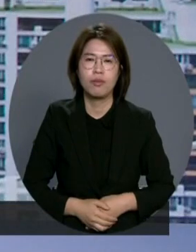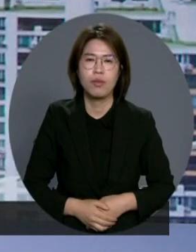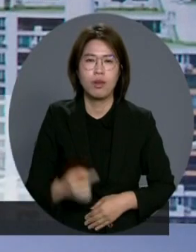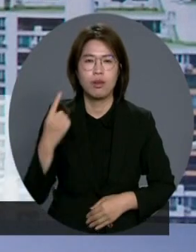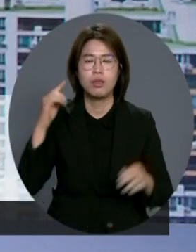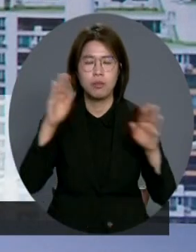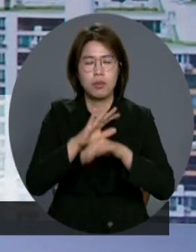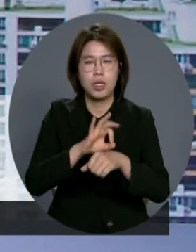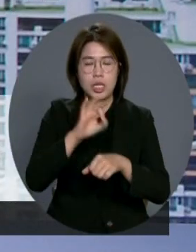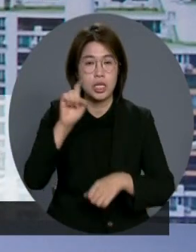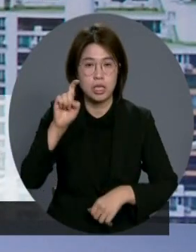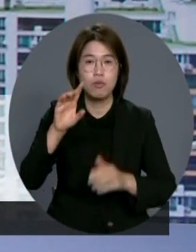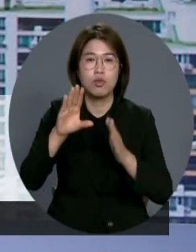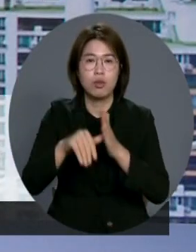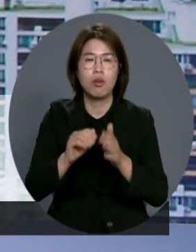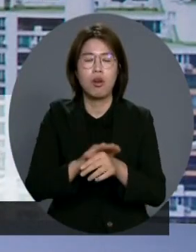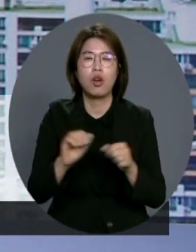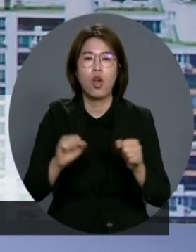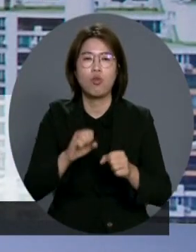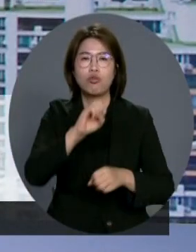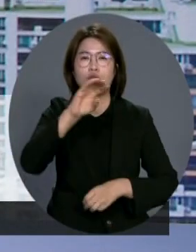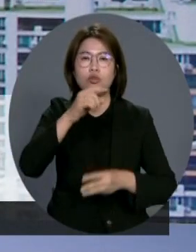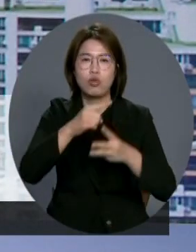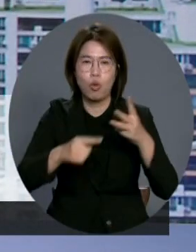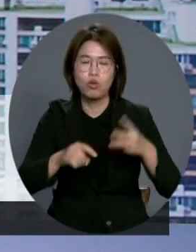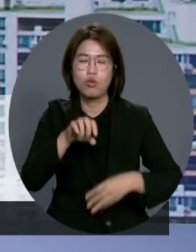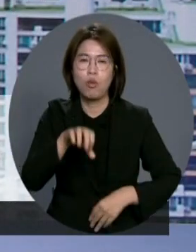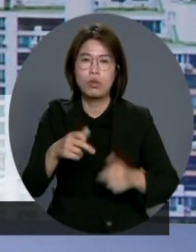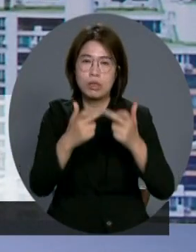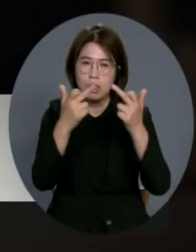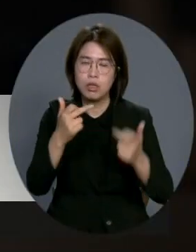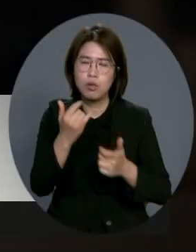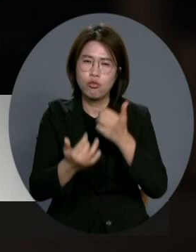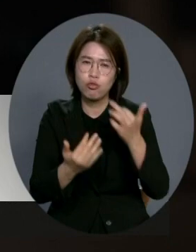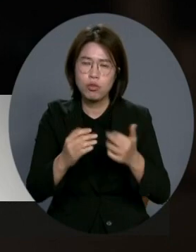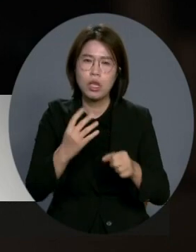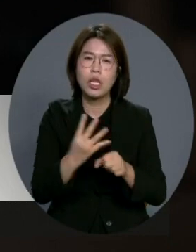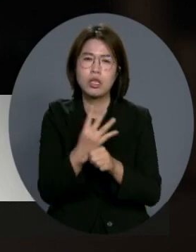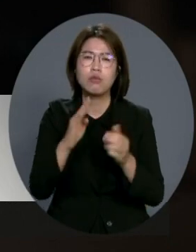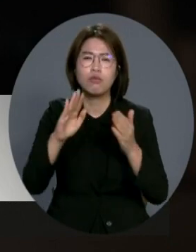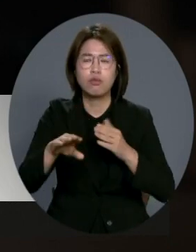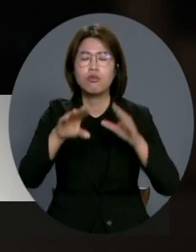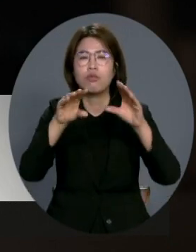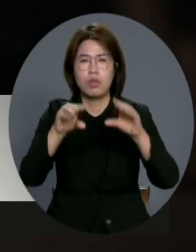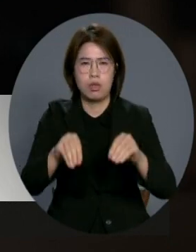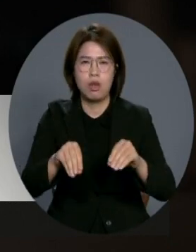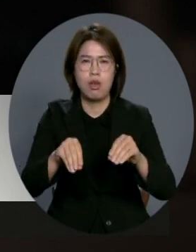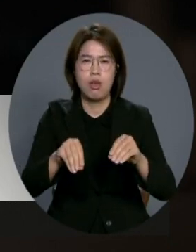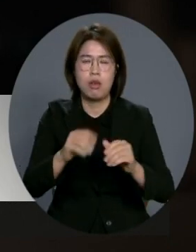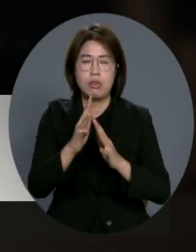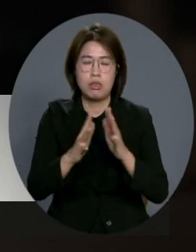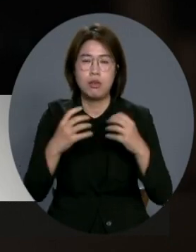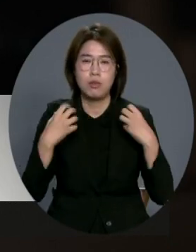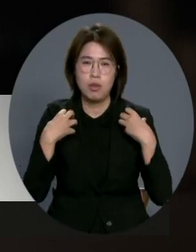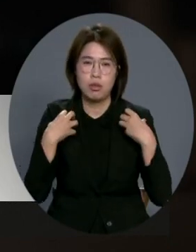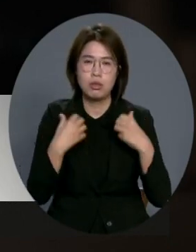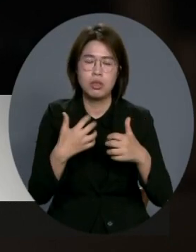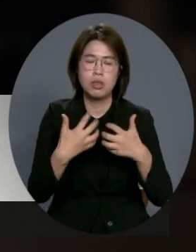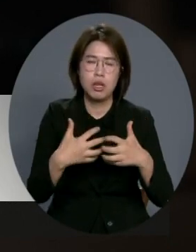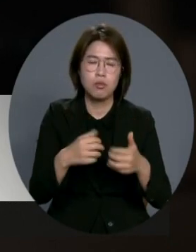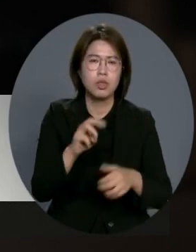어젯 밤 10시 10분 쯤 경북 성주군 수륜면 야산에서 불이나 4시간 만에 꺼졌습니다 산림 당국은 장비